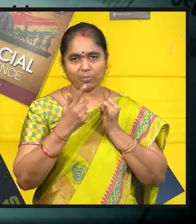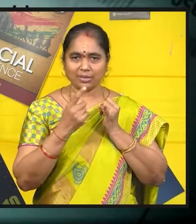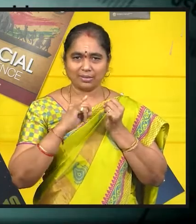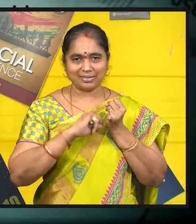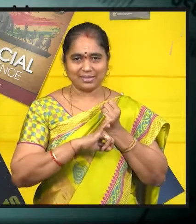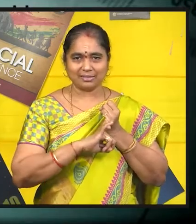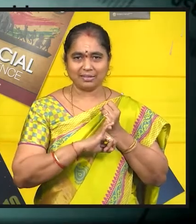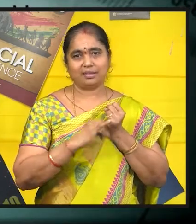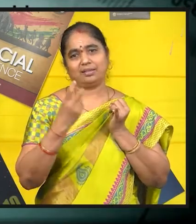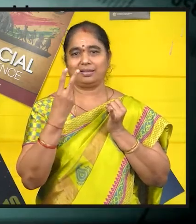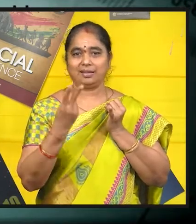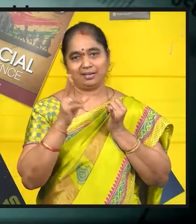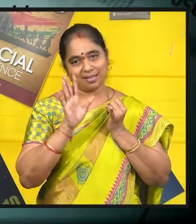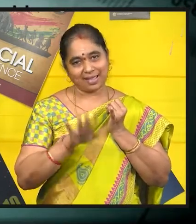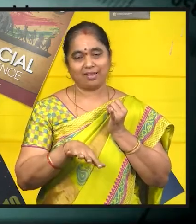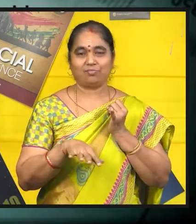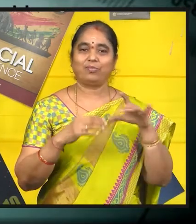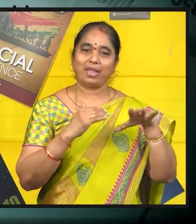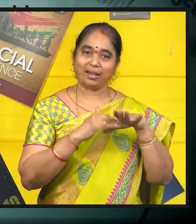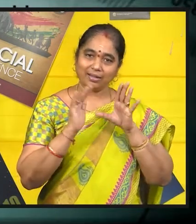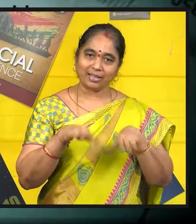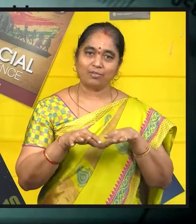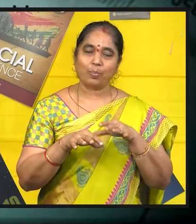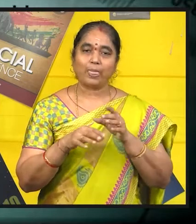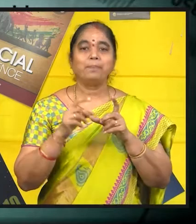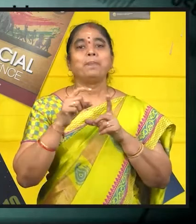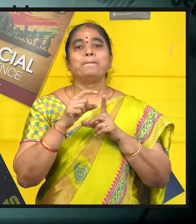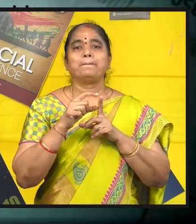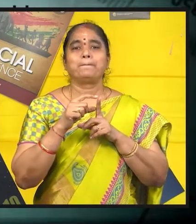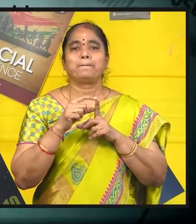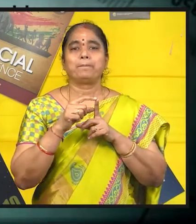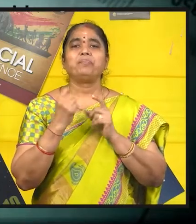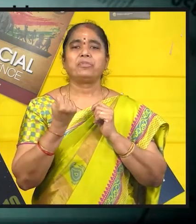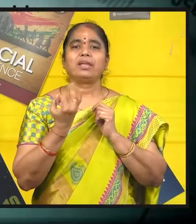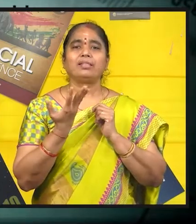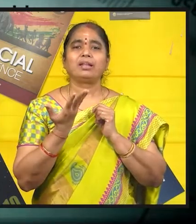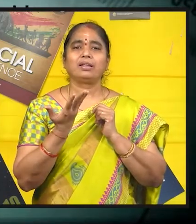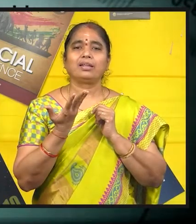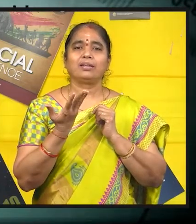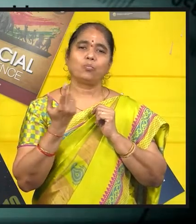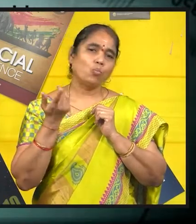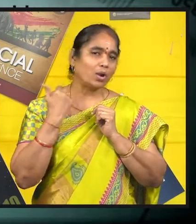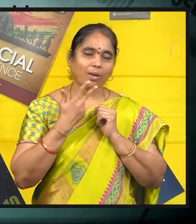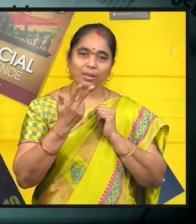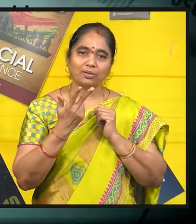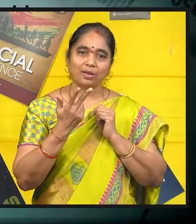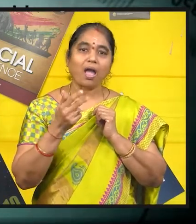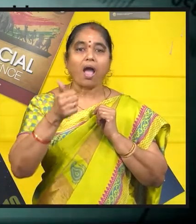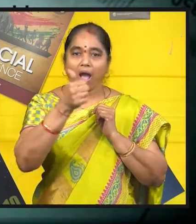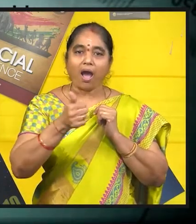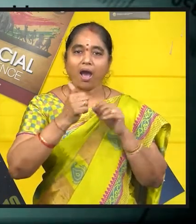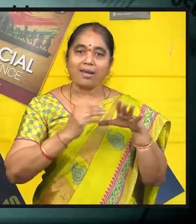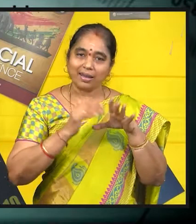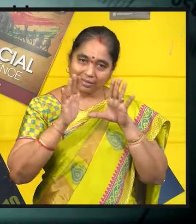எல்லாருக்குமே தெரியும். எவ்வளவுன்னு சொன்னால் 2 எலக்ட்ரான் தான் இருக்க முடியும். அதுக்கடுத்தது பி கூட்டுக்கு வரீங்க, அதில் எத்தனை எலக்ட்ரான்? இதுக்கு முன்னாடி நம்ம